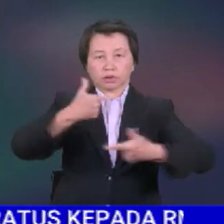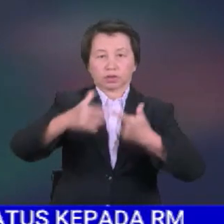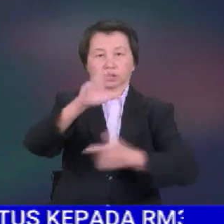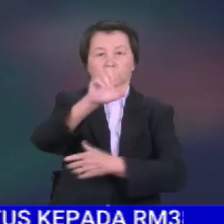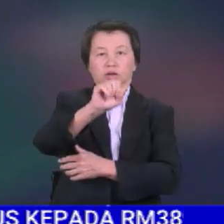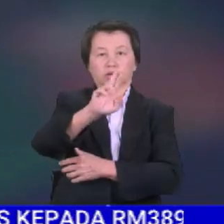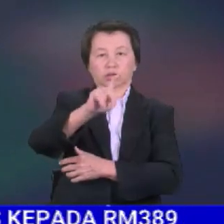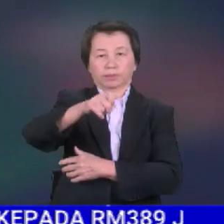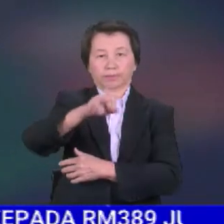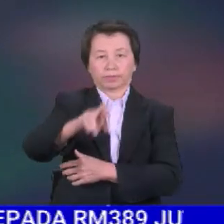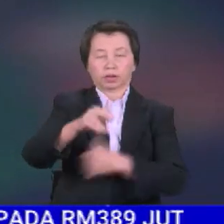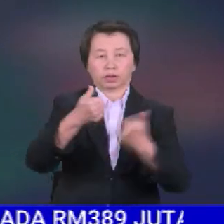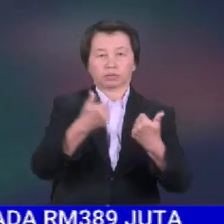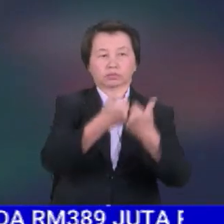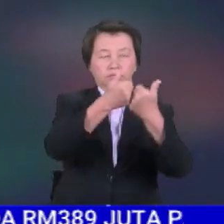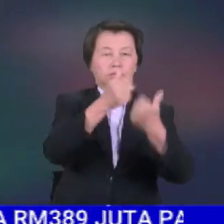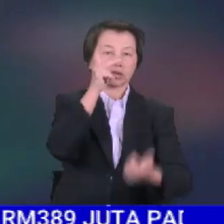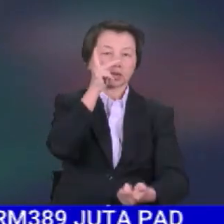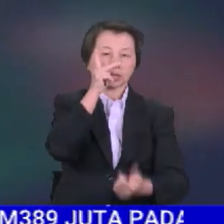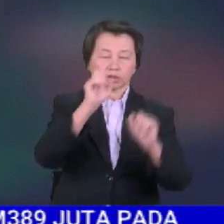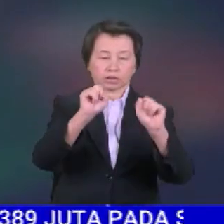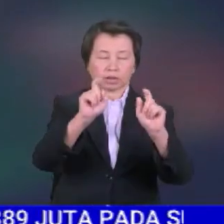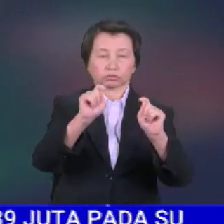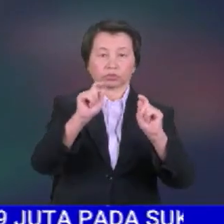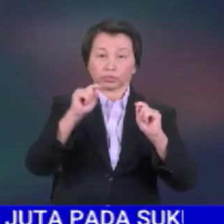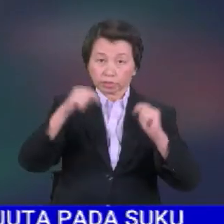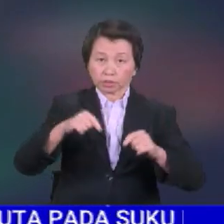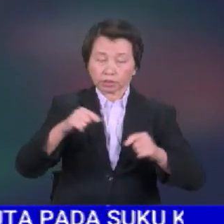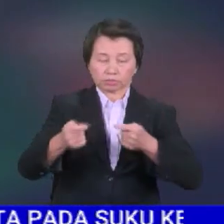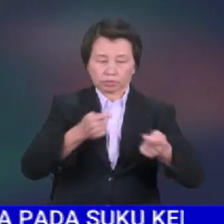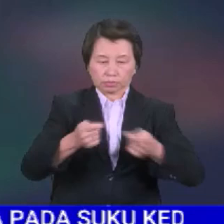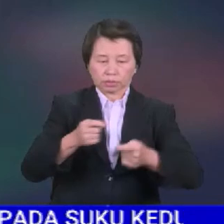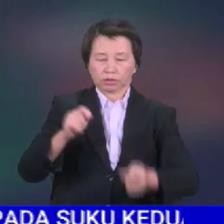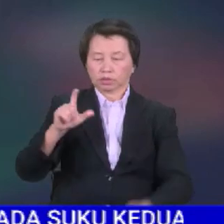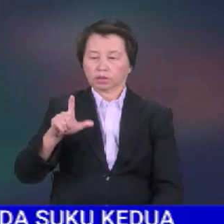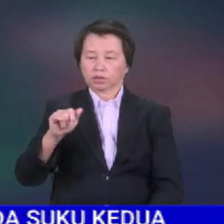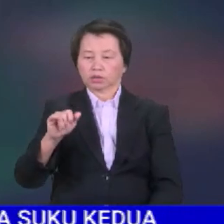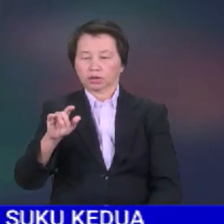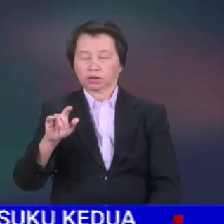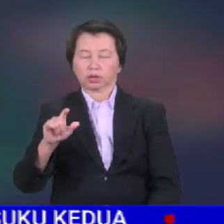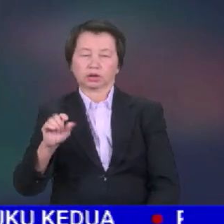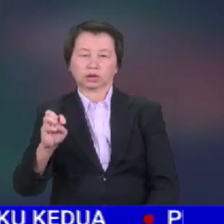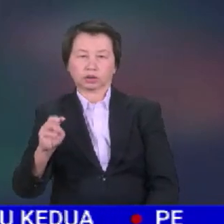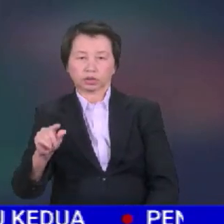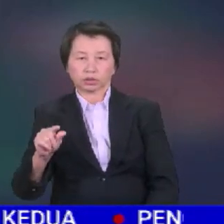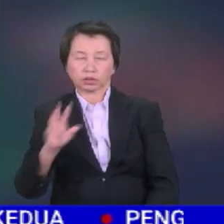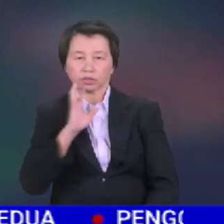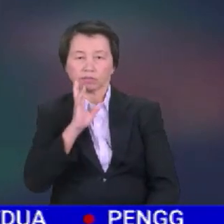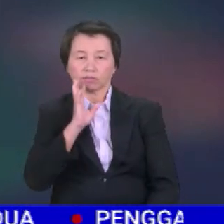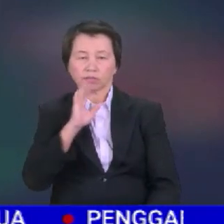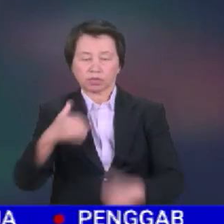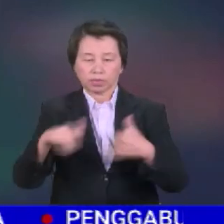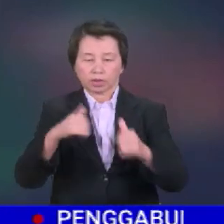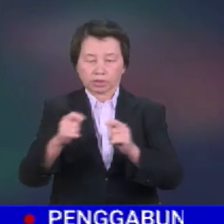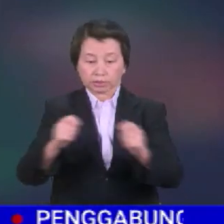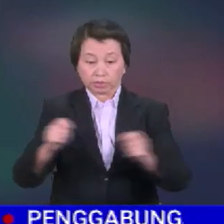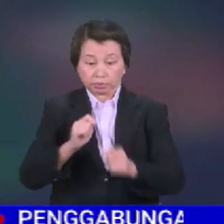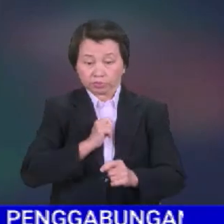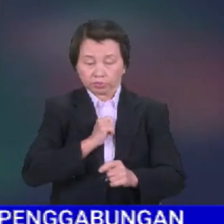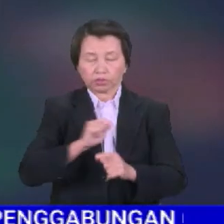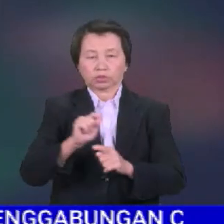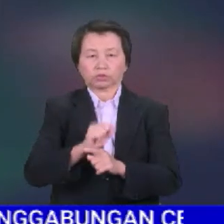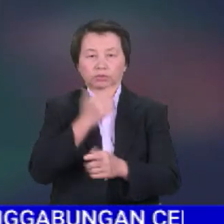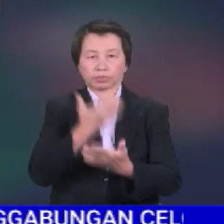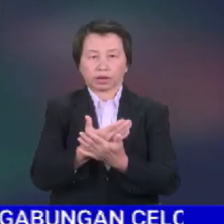Super menentang k aman kdfc Sabtu ini pengendalinya Dat link berkata kelebihan beraksi di Lama Sendiri akan diguna